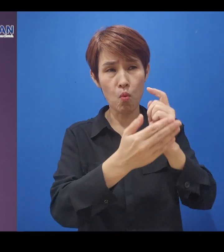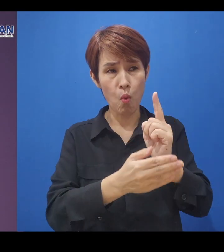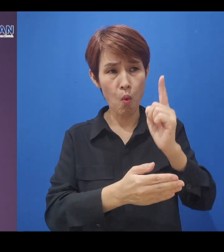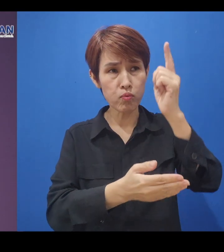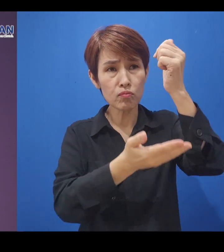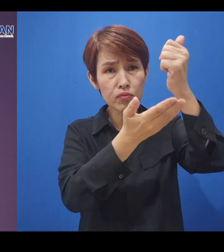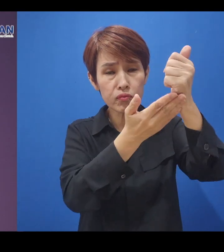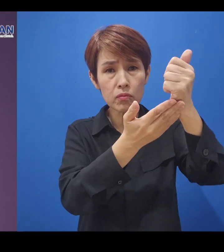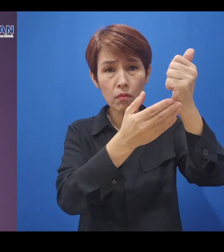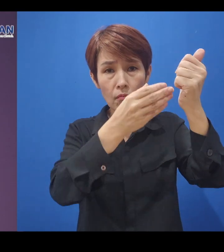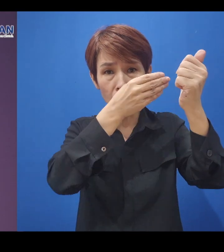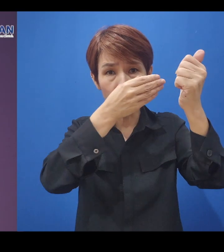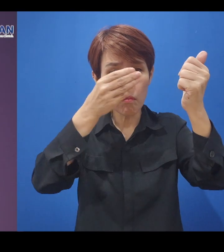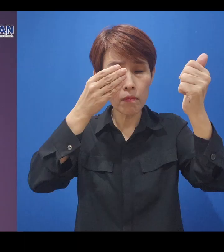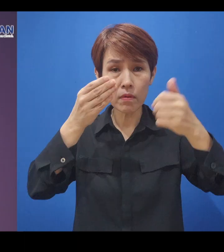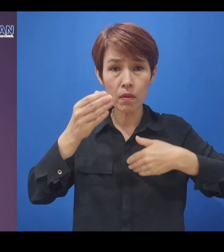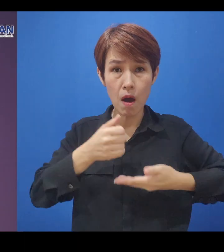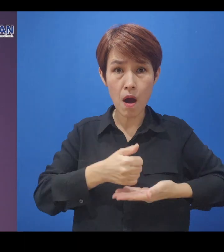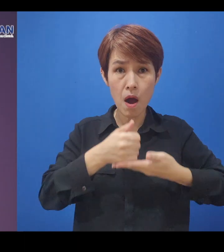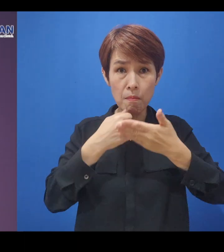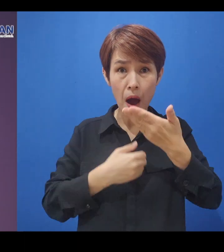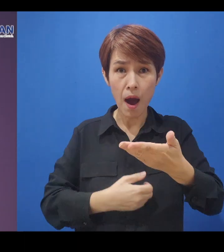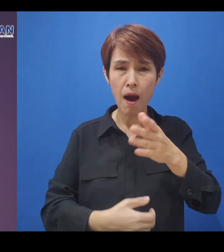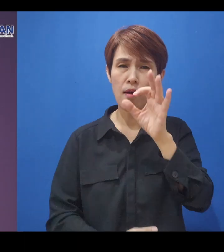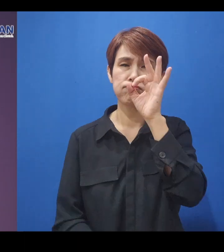자신을 높일 수가 없어요.